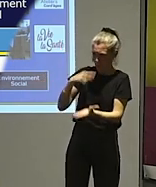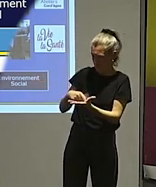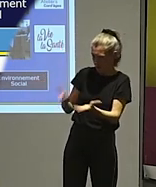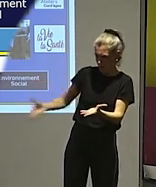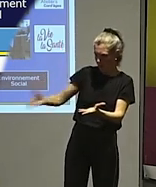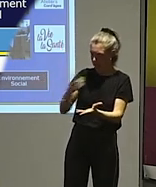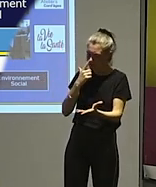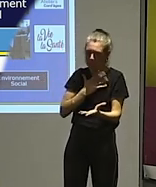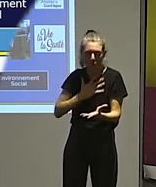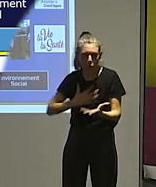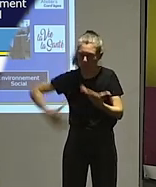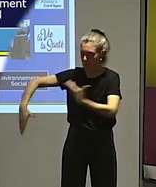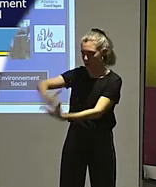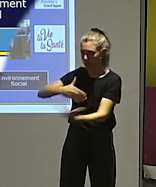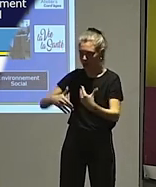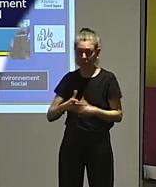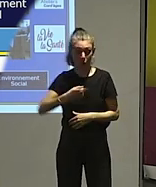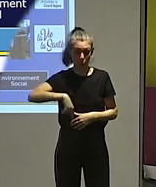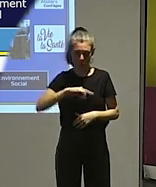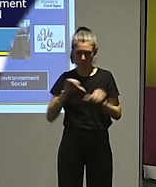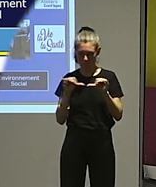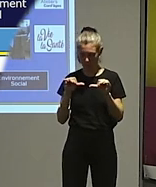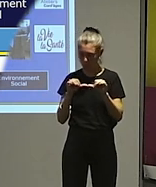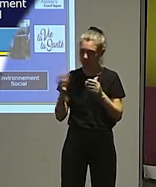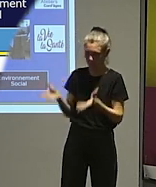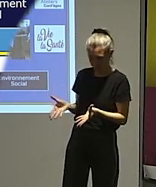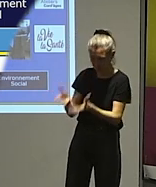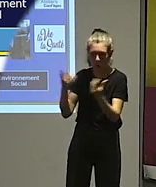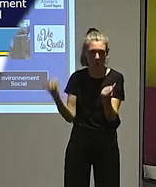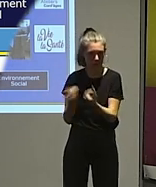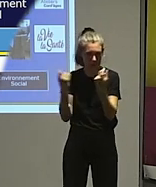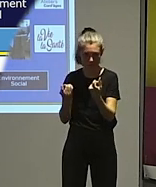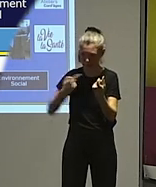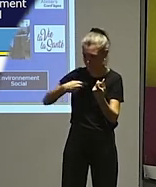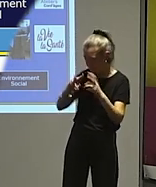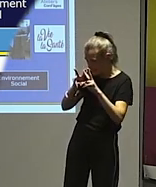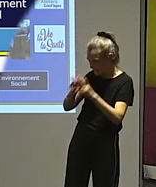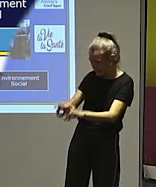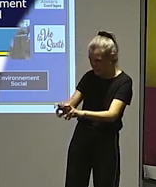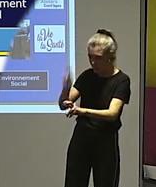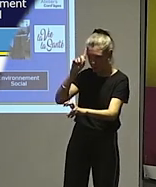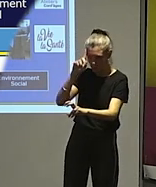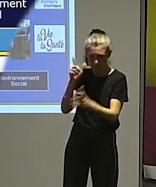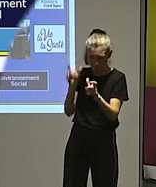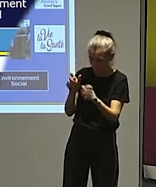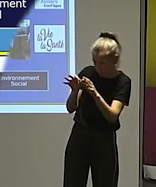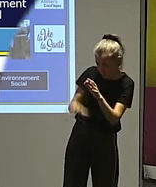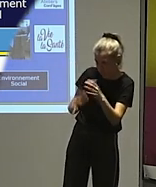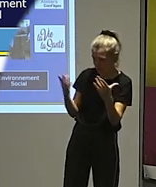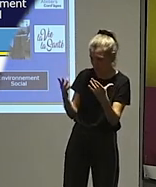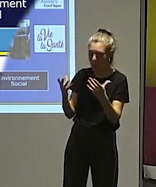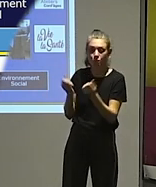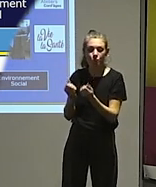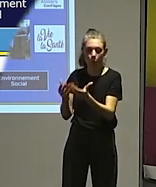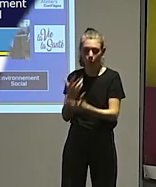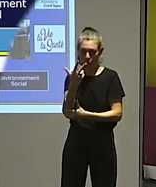on a comparé les effets d'un programme régulier d'entraînement physique et cognitif, puisqu'on sait que c'est des programmes qui fonctionnent bien. Et on a créé trois conditions,